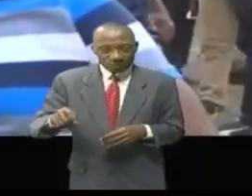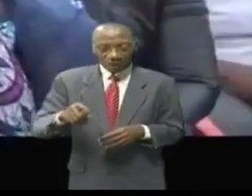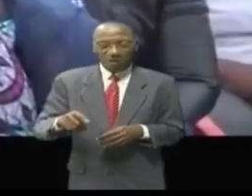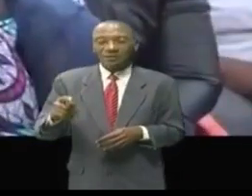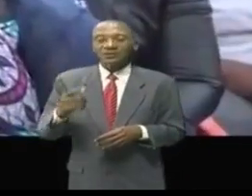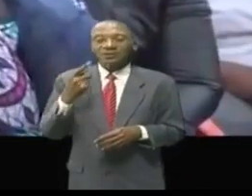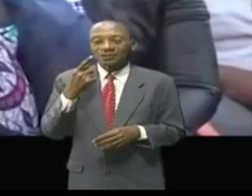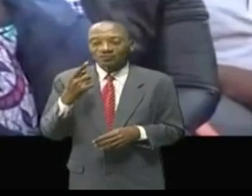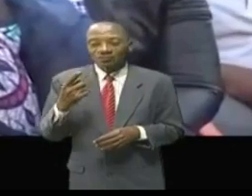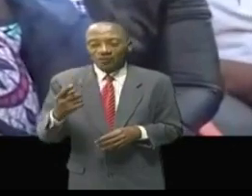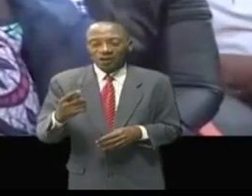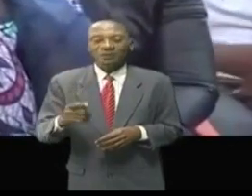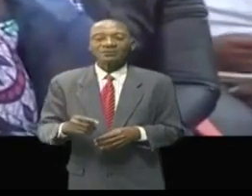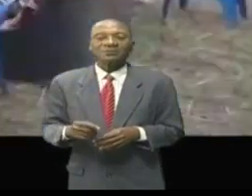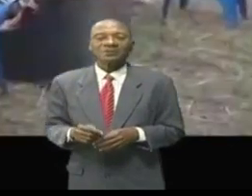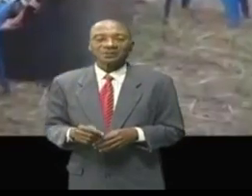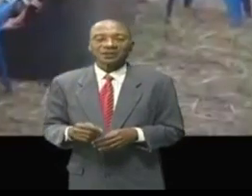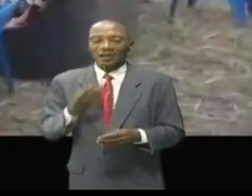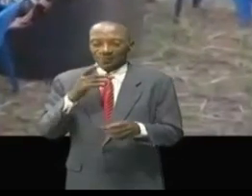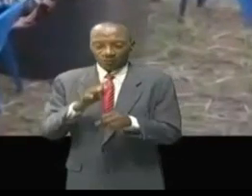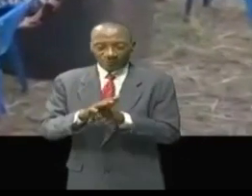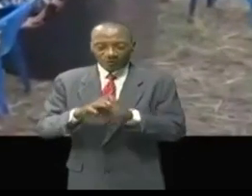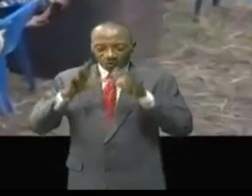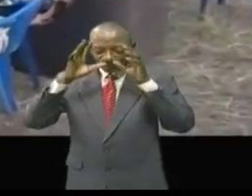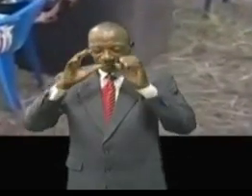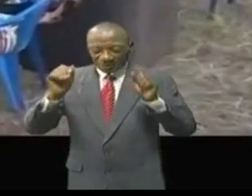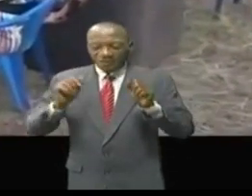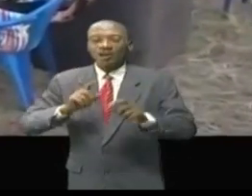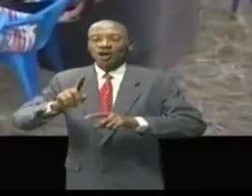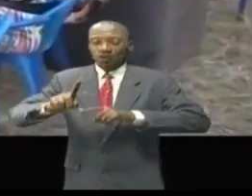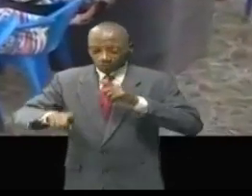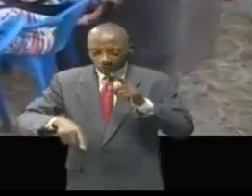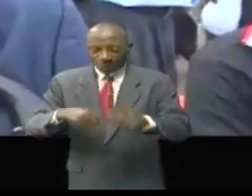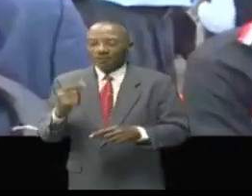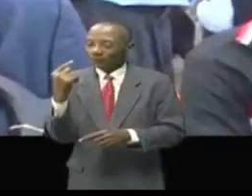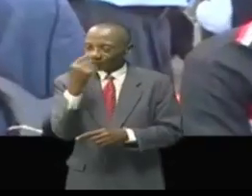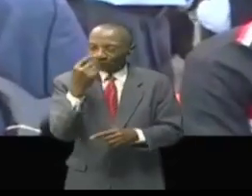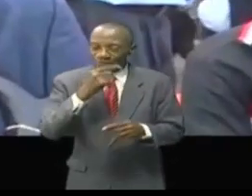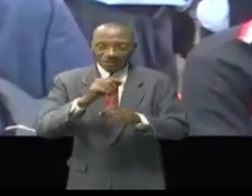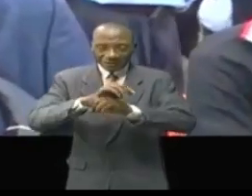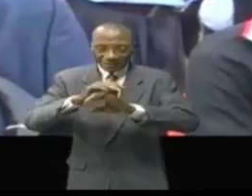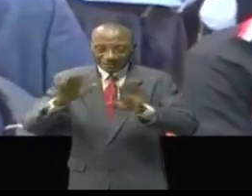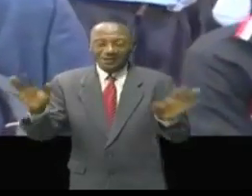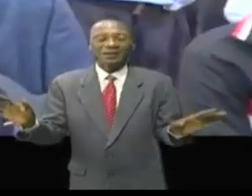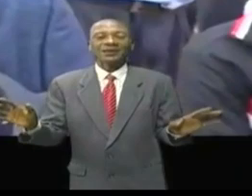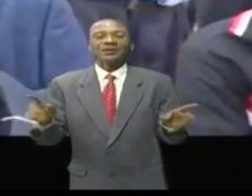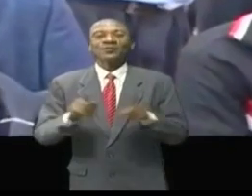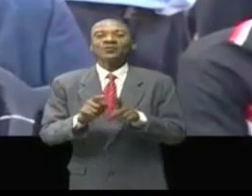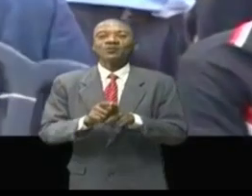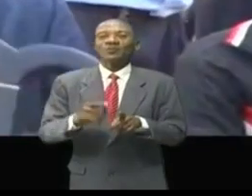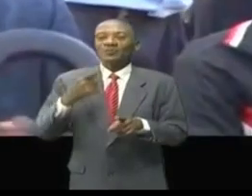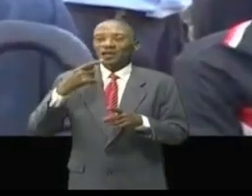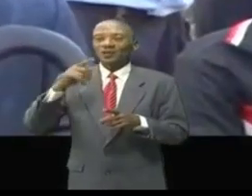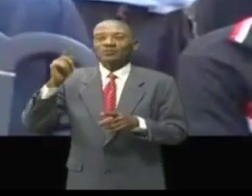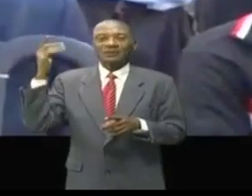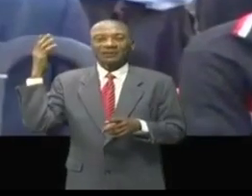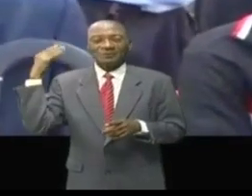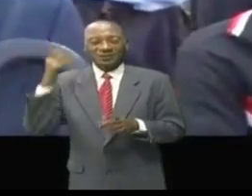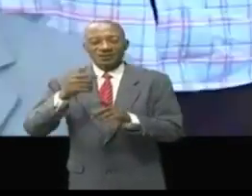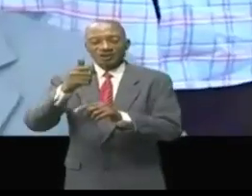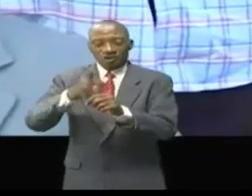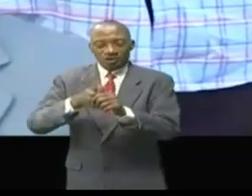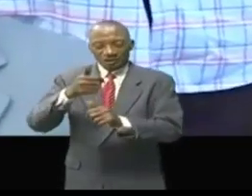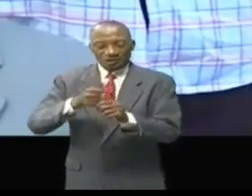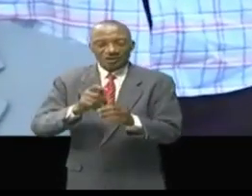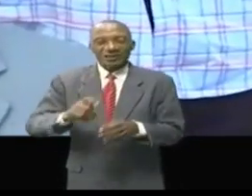la concrétisation de la promesse du chef de l'État, Félix-Antoine Tshisekedi Tshilombo, qui est celui de doter chaque territoire d'un centre